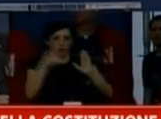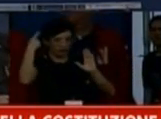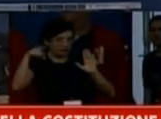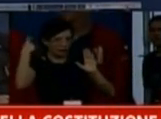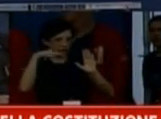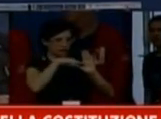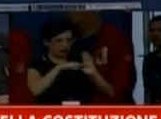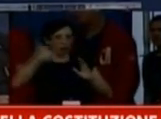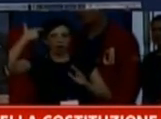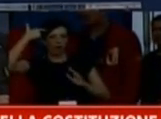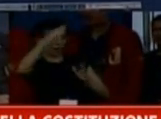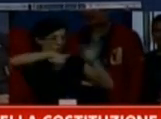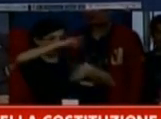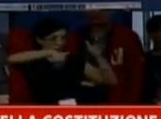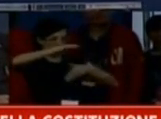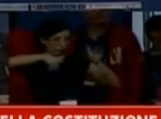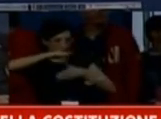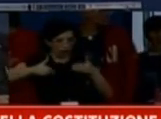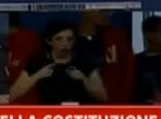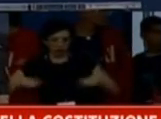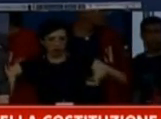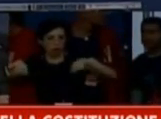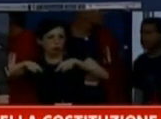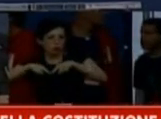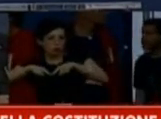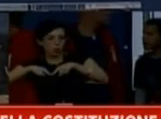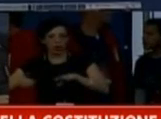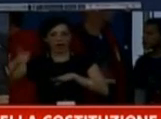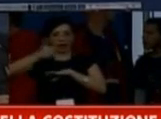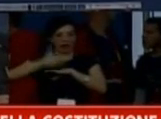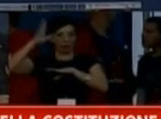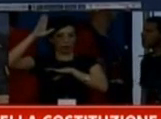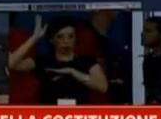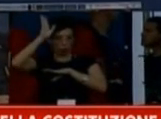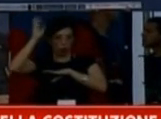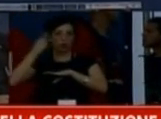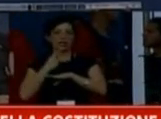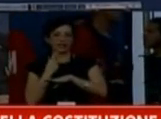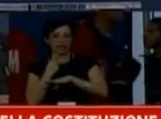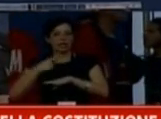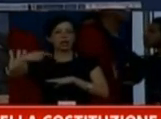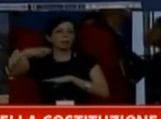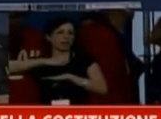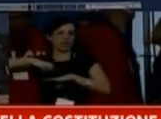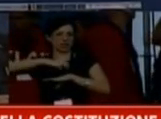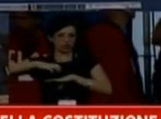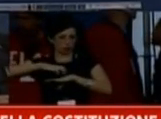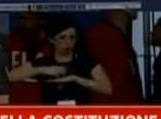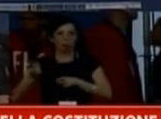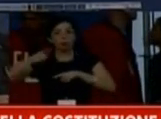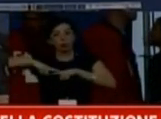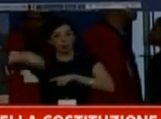governo, presieduti dal ministro da un ministro e accolti dal Presidente del